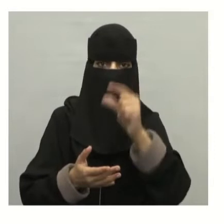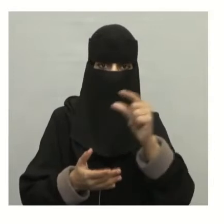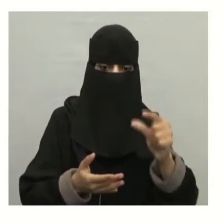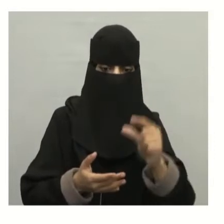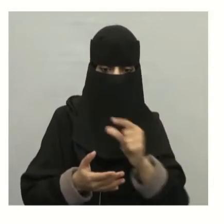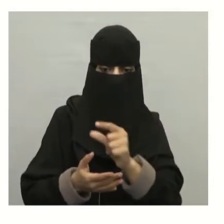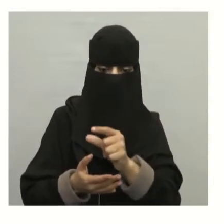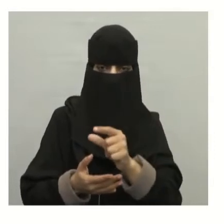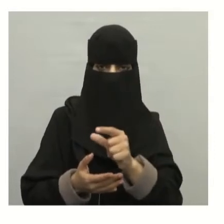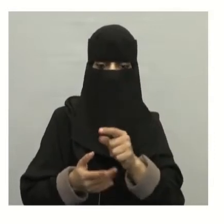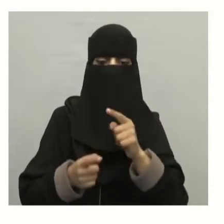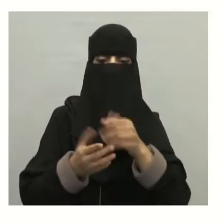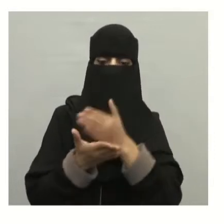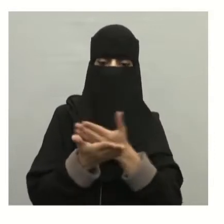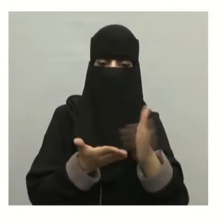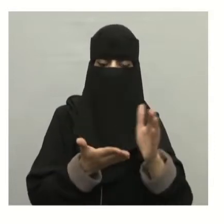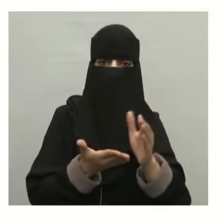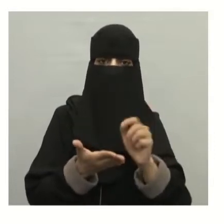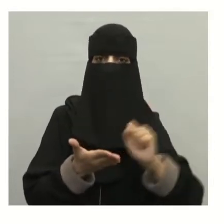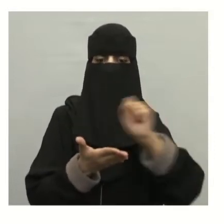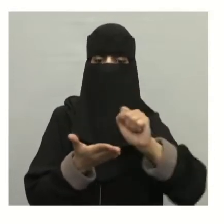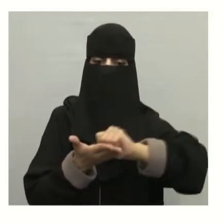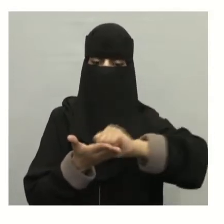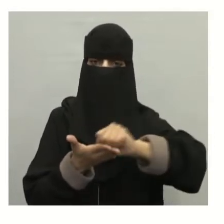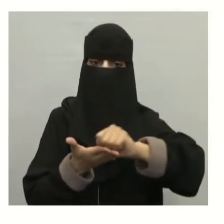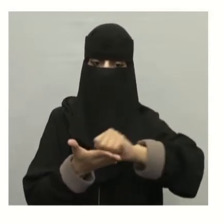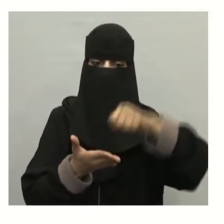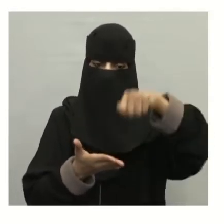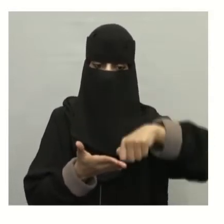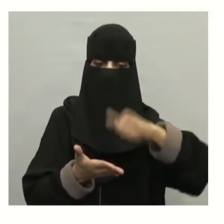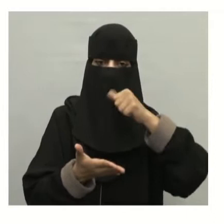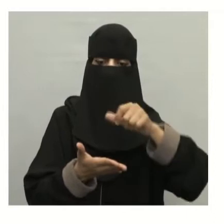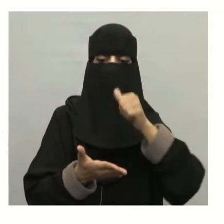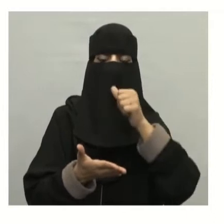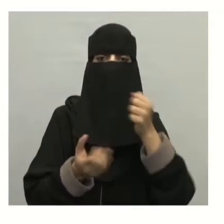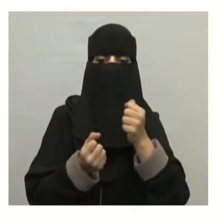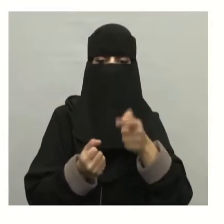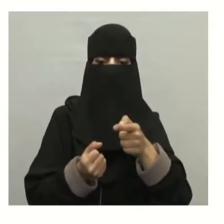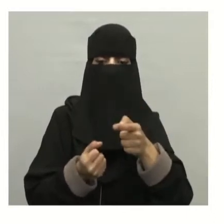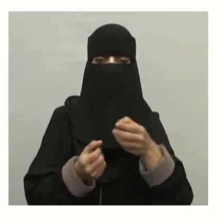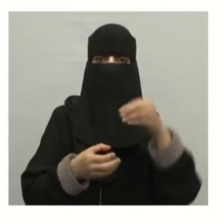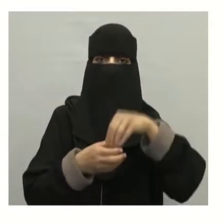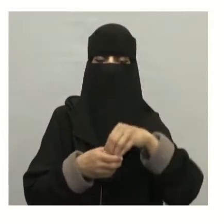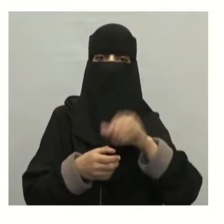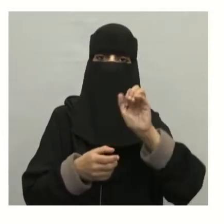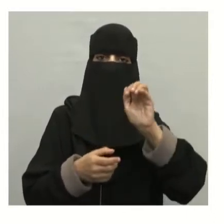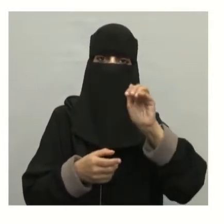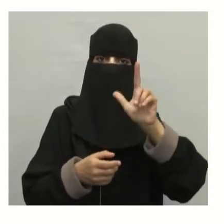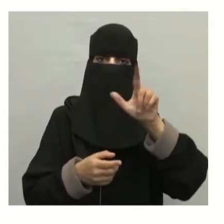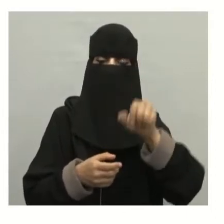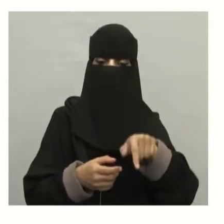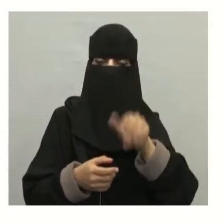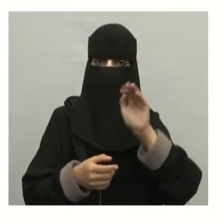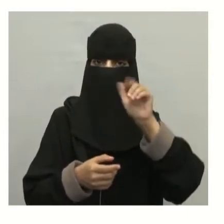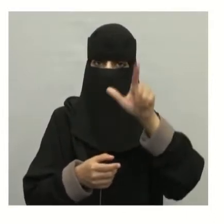من الصدأ تزال بفرشاة مغموسة في ماء دافئ ممزوج بالخل. إذن